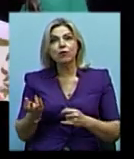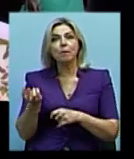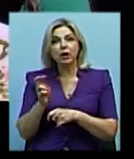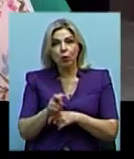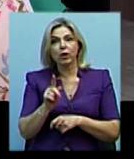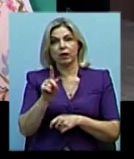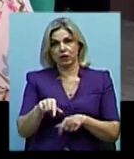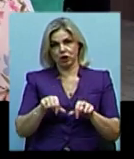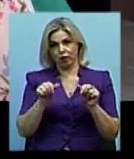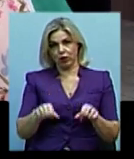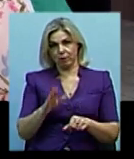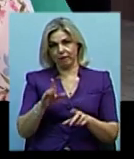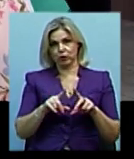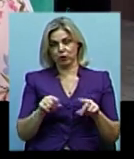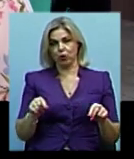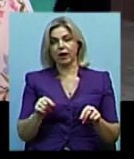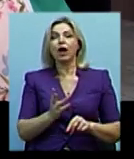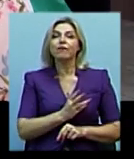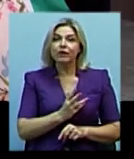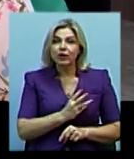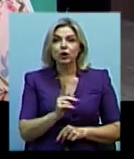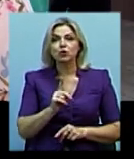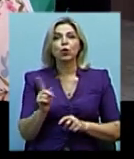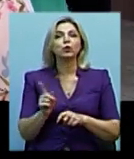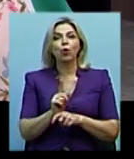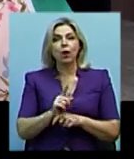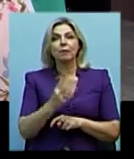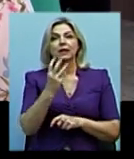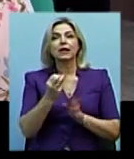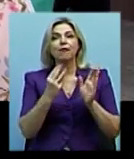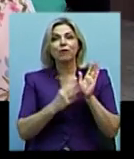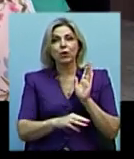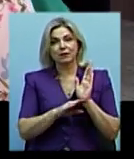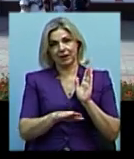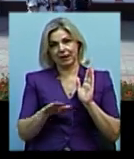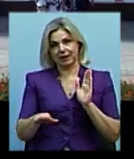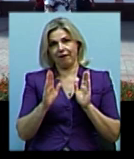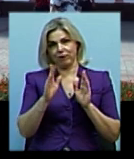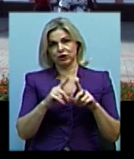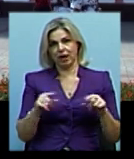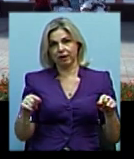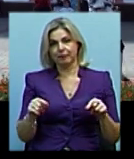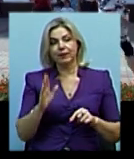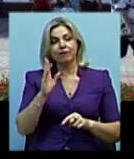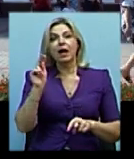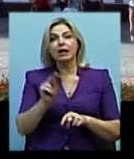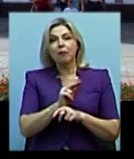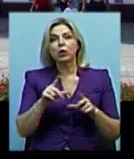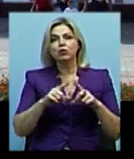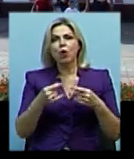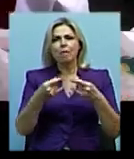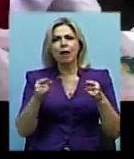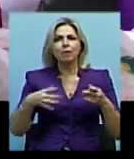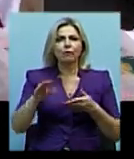оформлятися в школу. Сподіваюся, що ми дійдемо до норми. Норма 380 дітей в закладі. У відремонтованій школі всі меблі